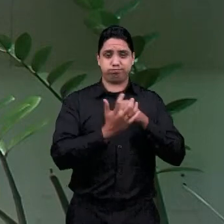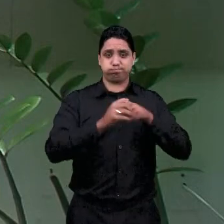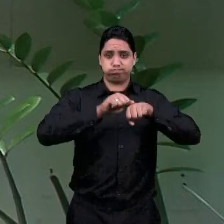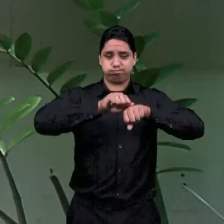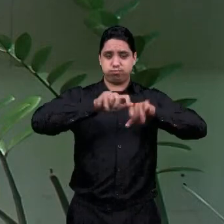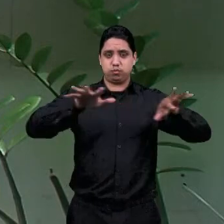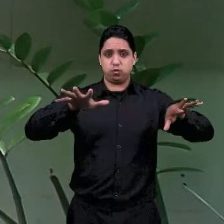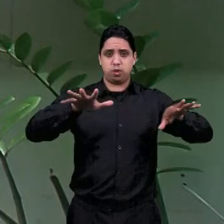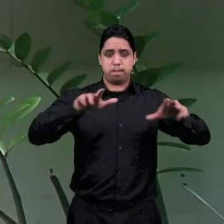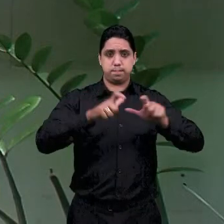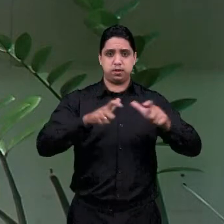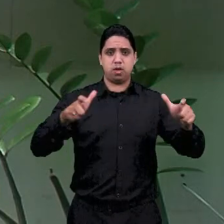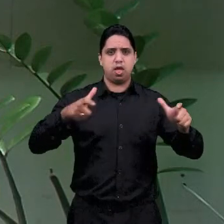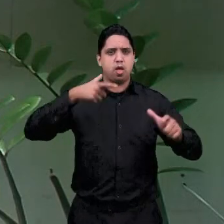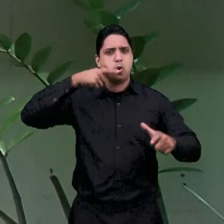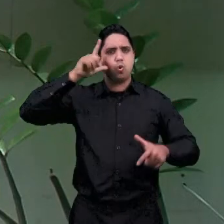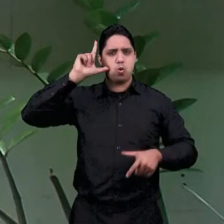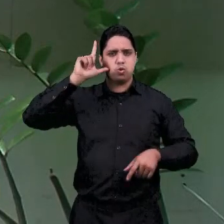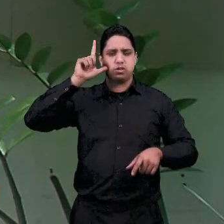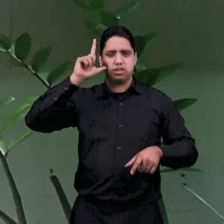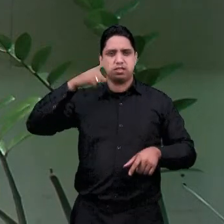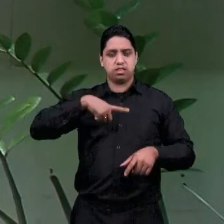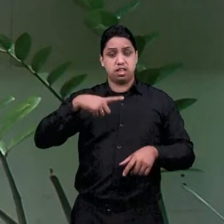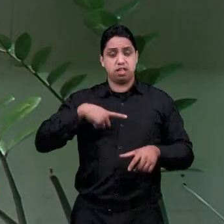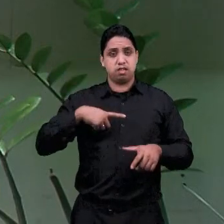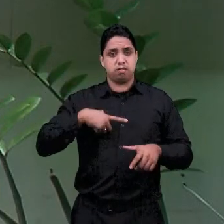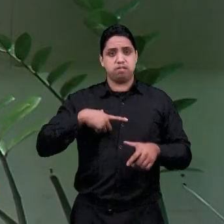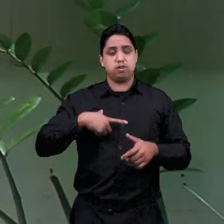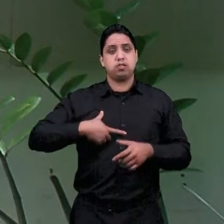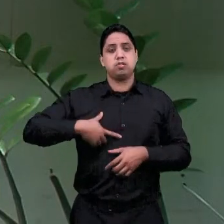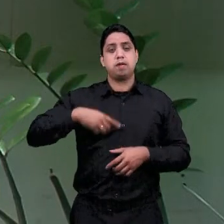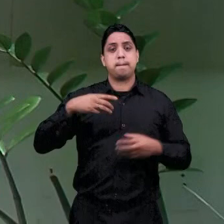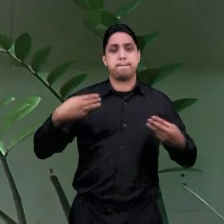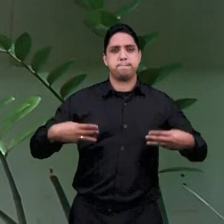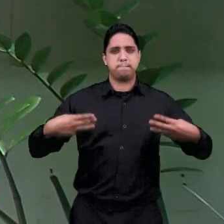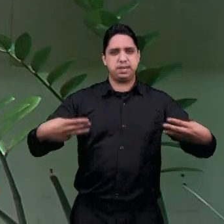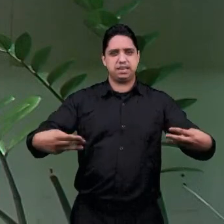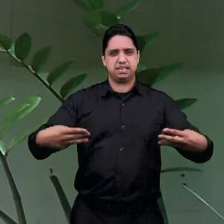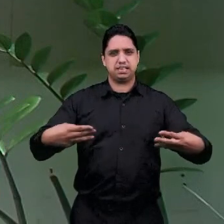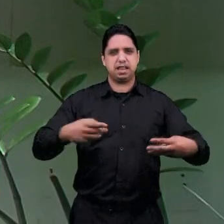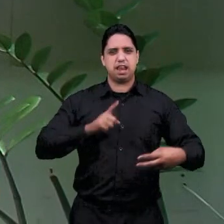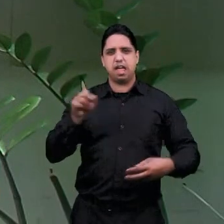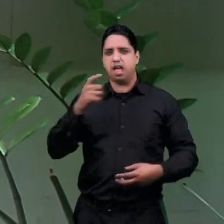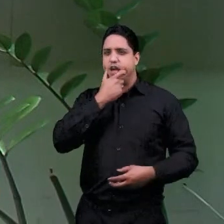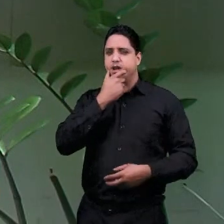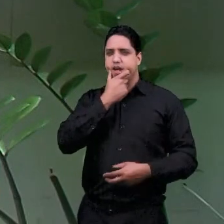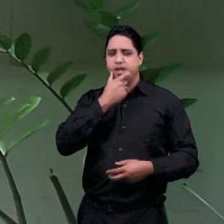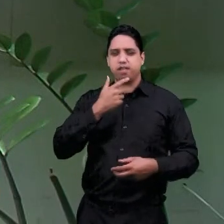plus grand. Hier, il y a eu même un reportage du Premier ministre de l'Angleterre en disant